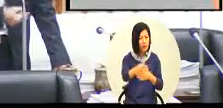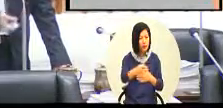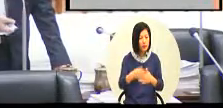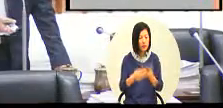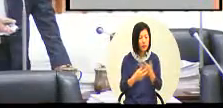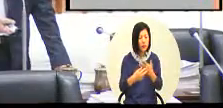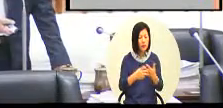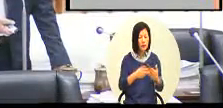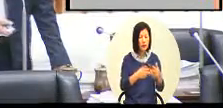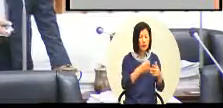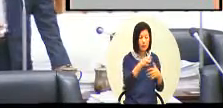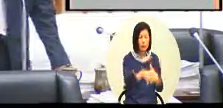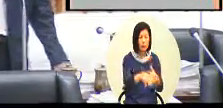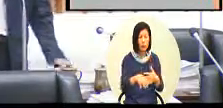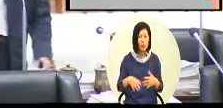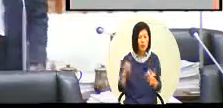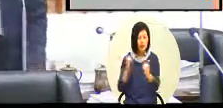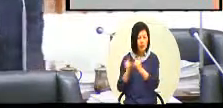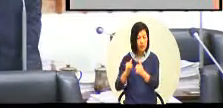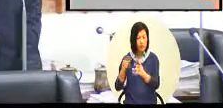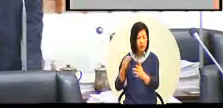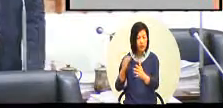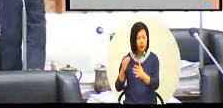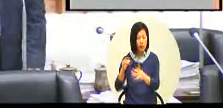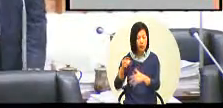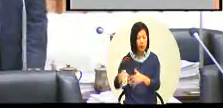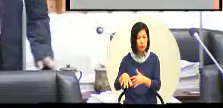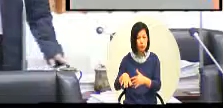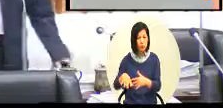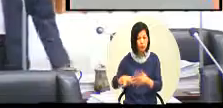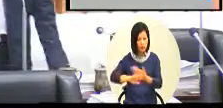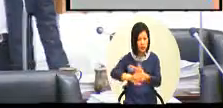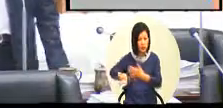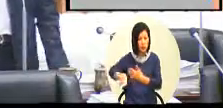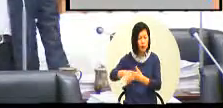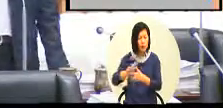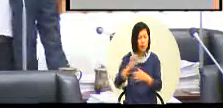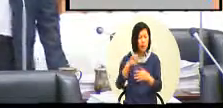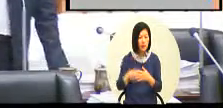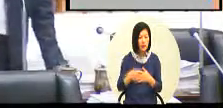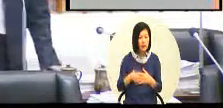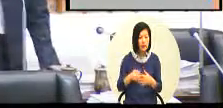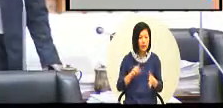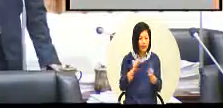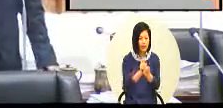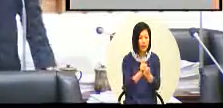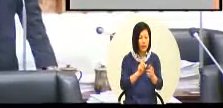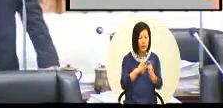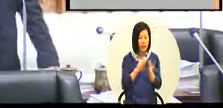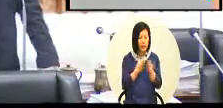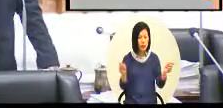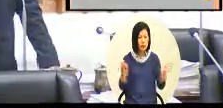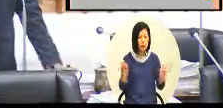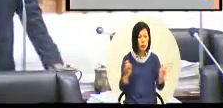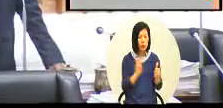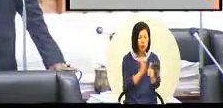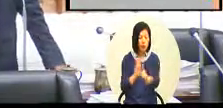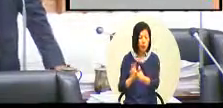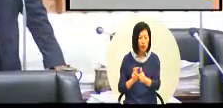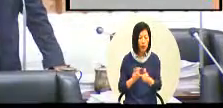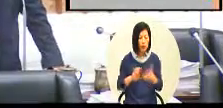跟社会局以外，对于我们现在所讲的长照 2.0 有哪一个局能够了